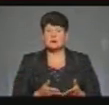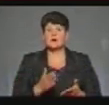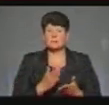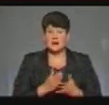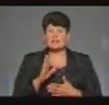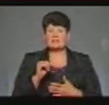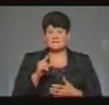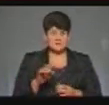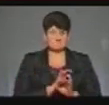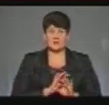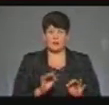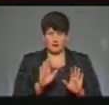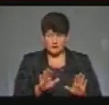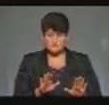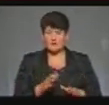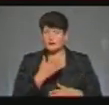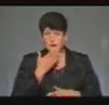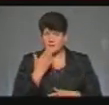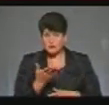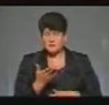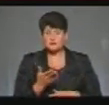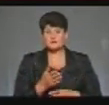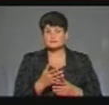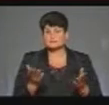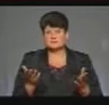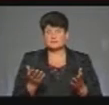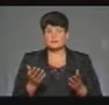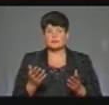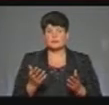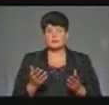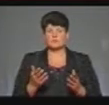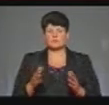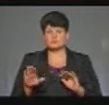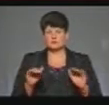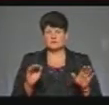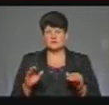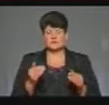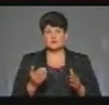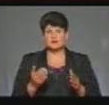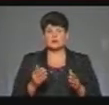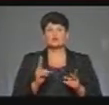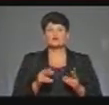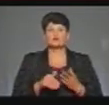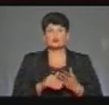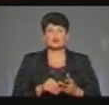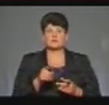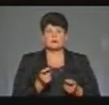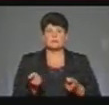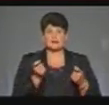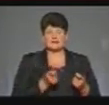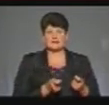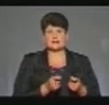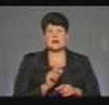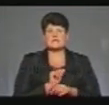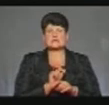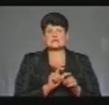чудово. Якщо не маєте, можливо, вам його дадуть. Приженуть поляків з сусідніх сіл або українців з сусідніх сіл, які допоможуть добратися до станції. Якщо цього